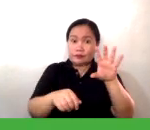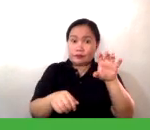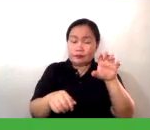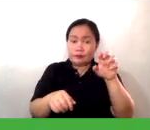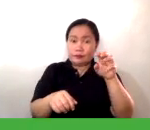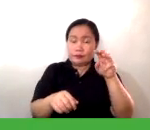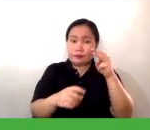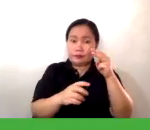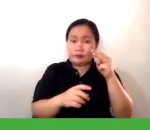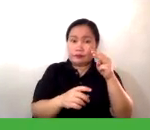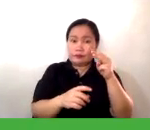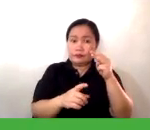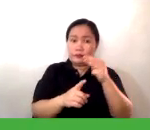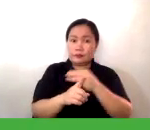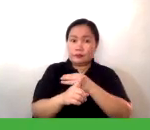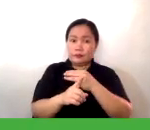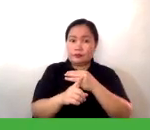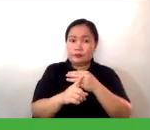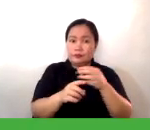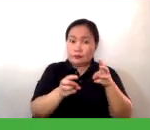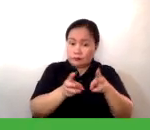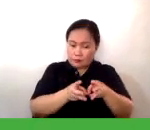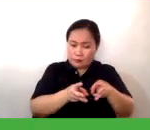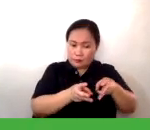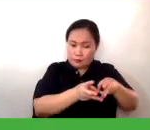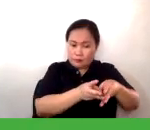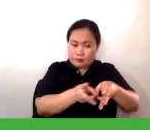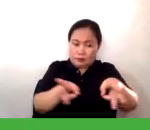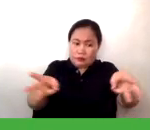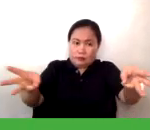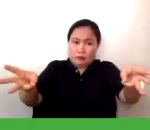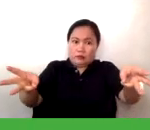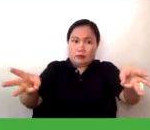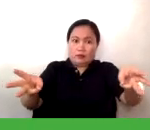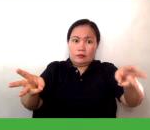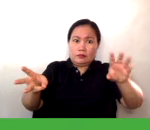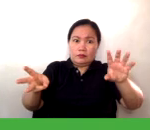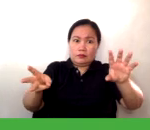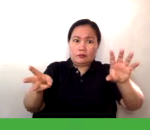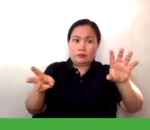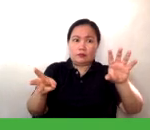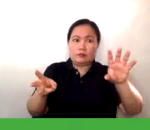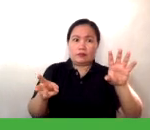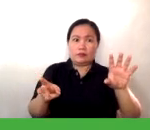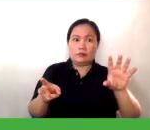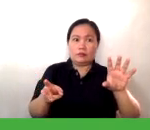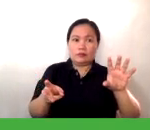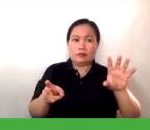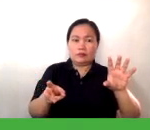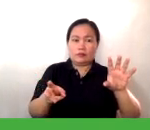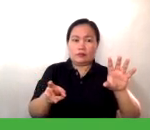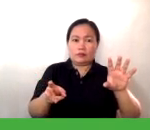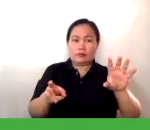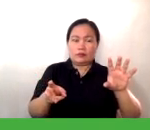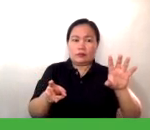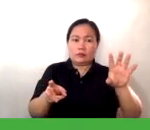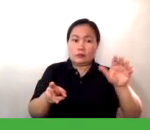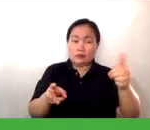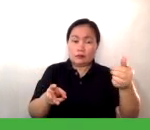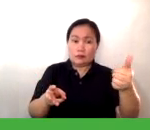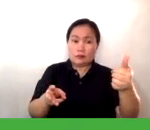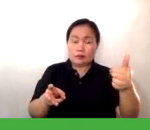15 meters long, 10 meters wide, at ang lalim niya ay 1.5